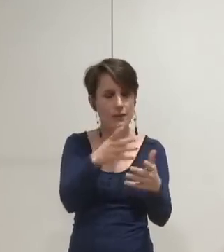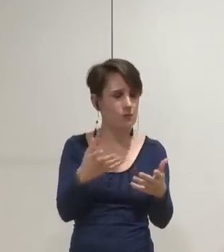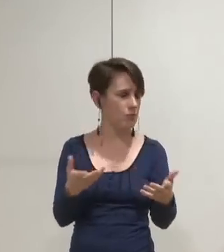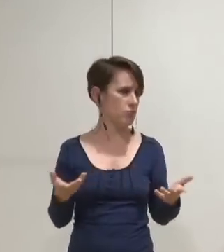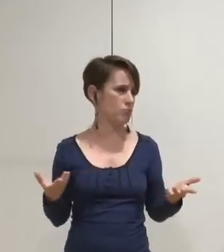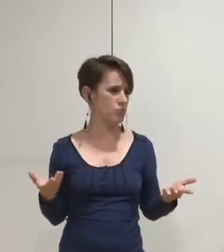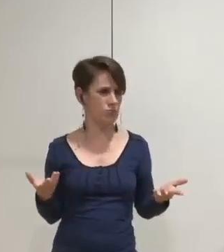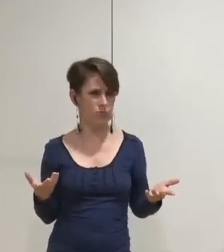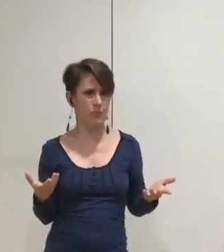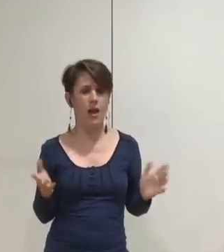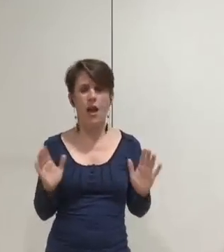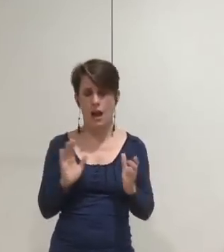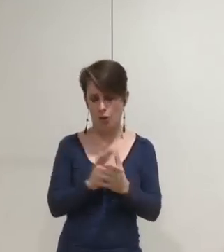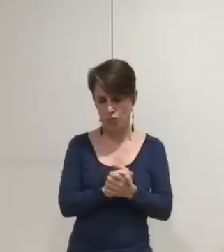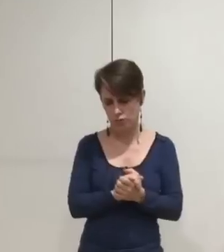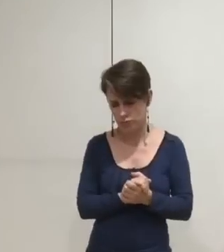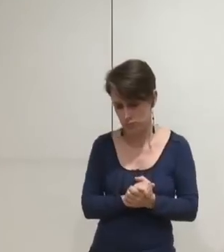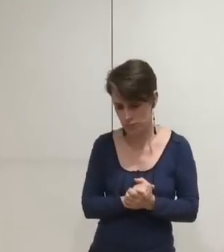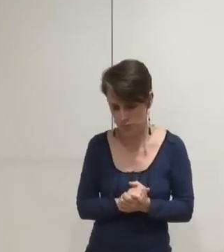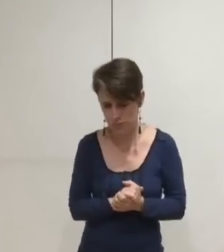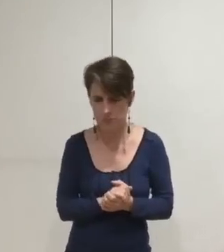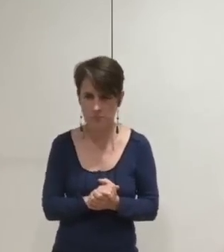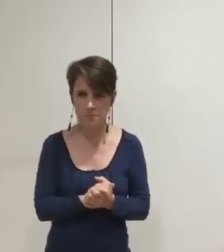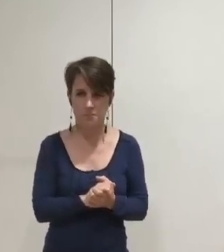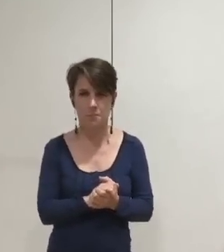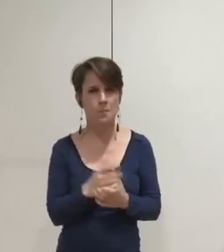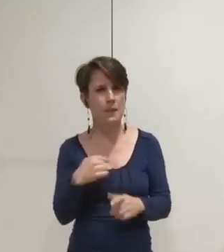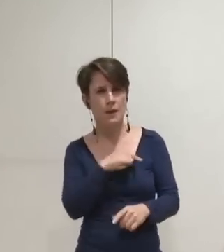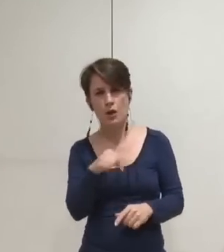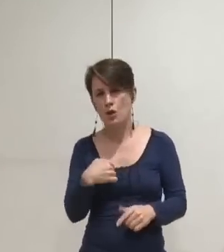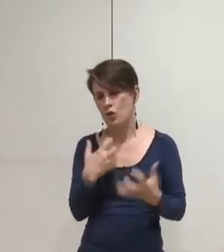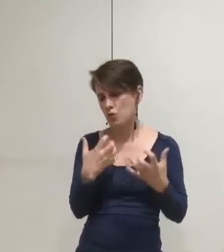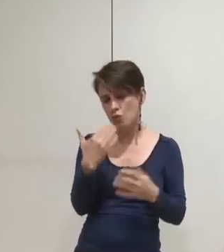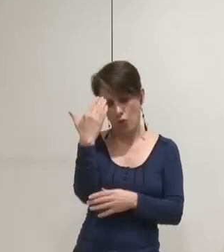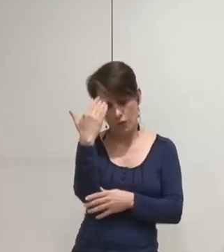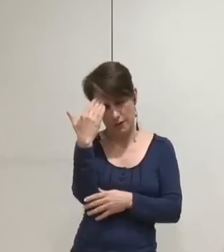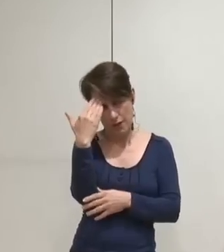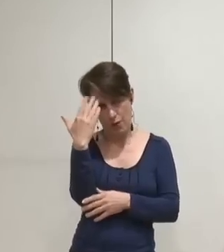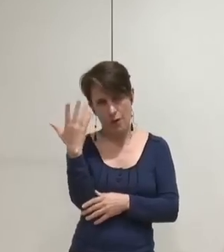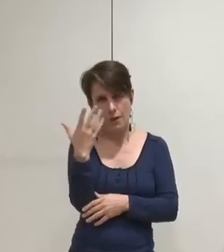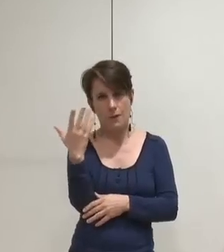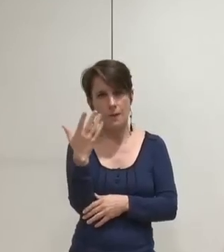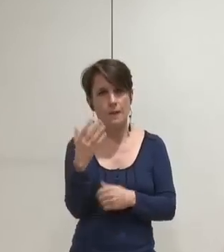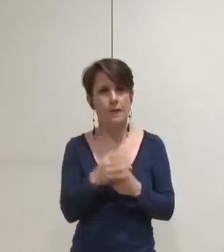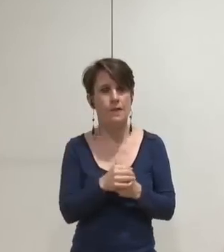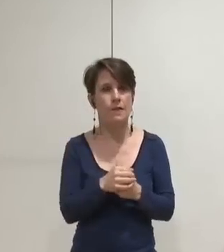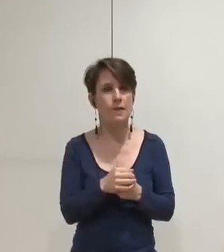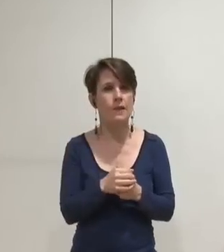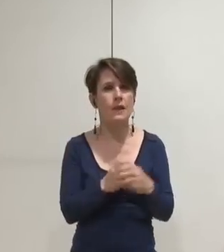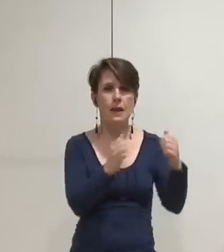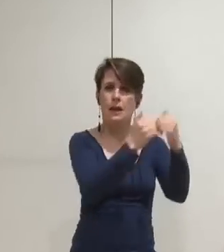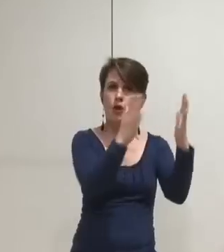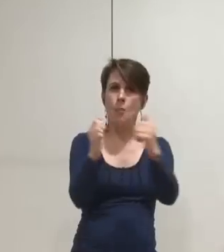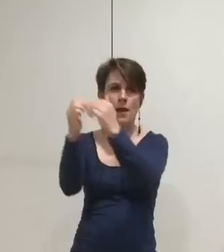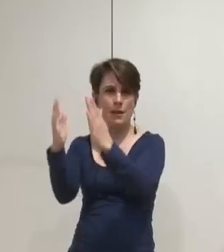alors on voudrait savoir si ces maisons sont destinées